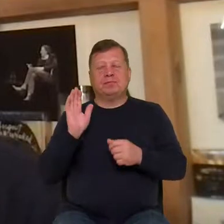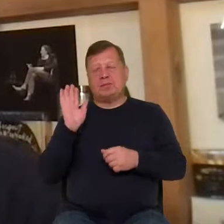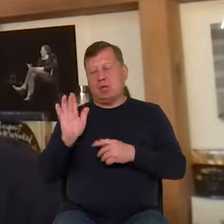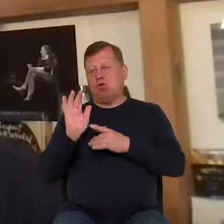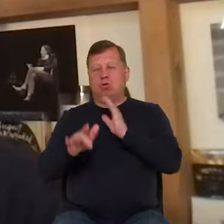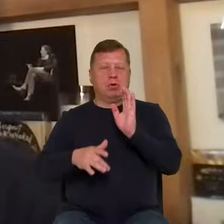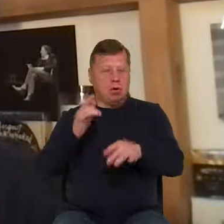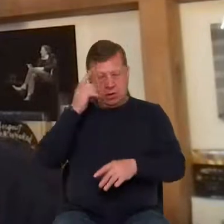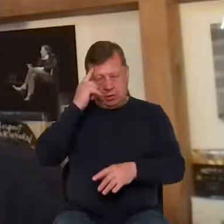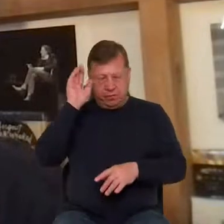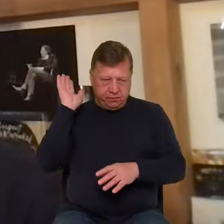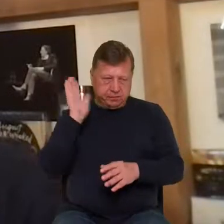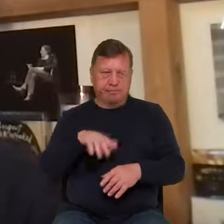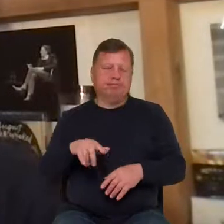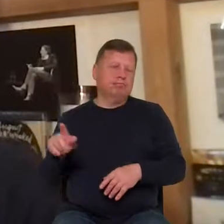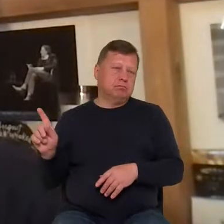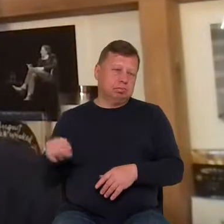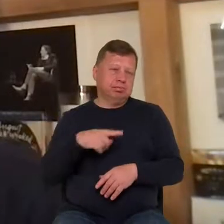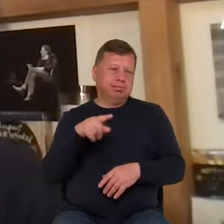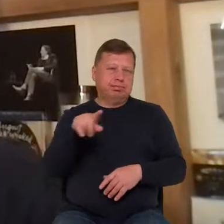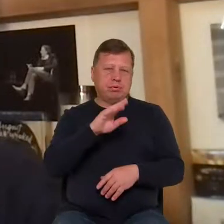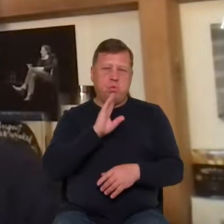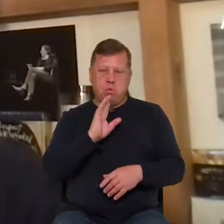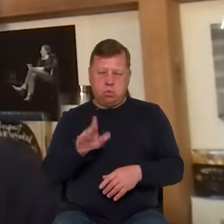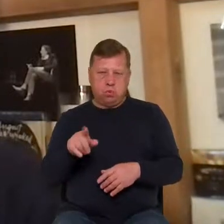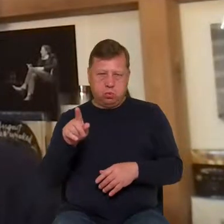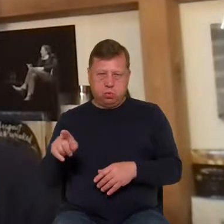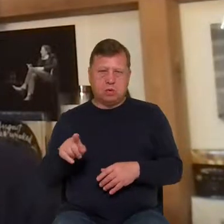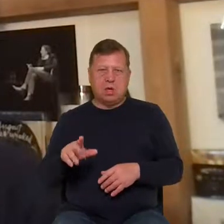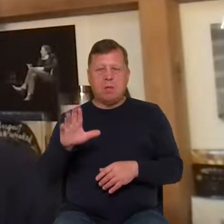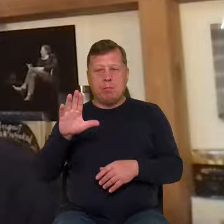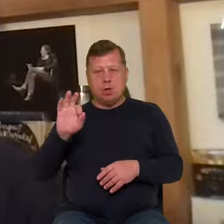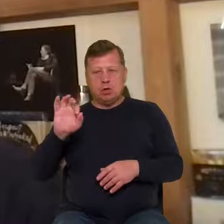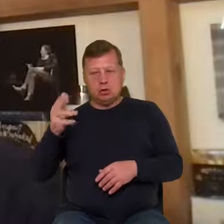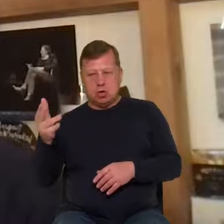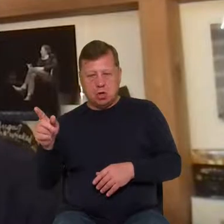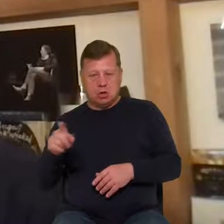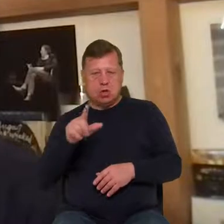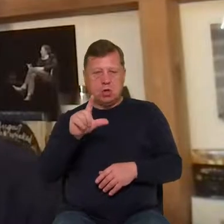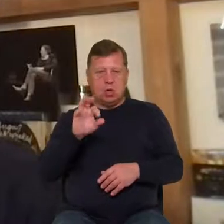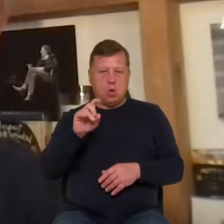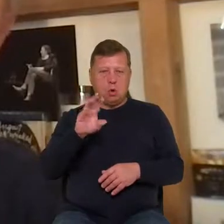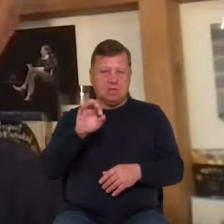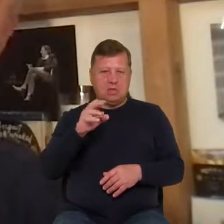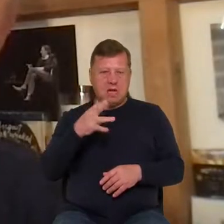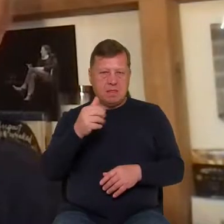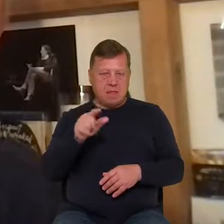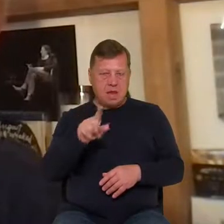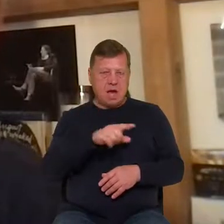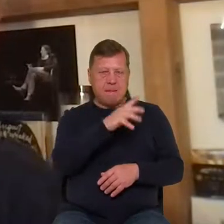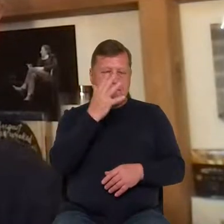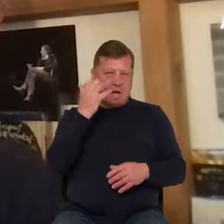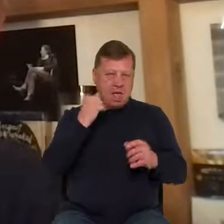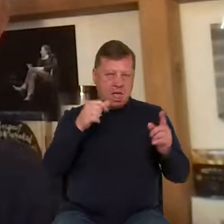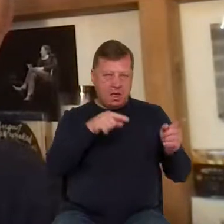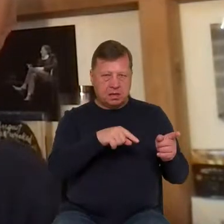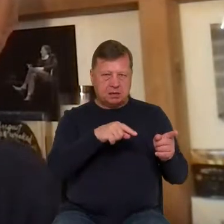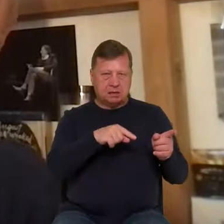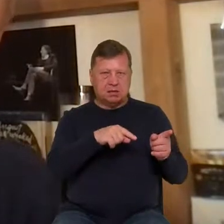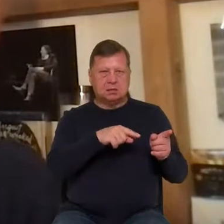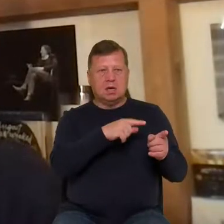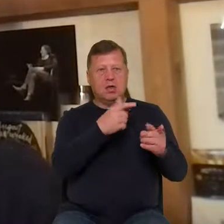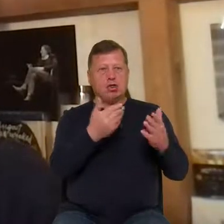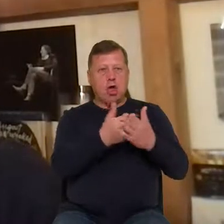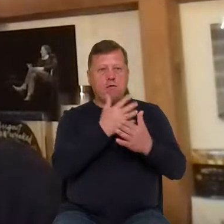roku spędziłem podróżując przez Stany Zjednoczone, począwszy od Bostonu, przez Luizjanę, do Meksyku, przez